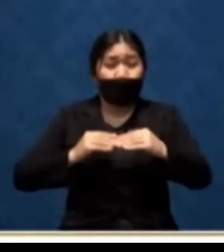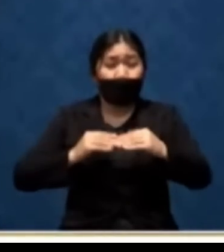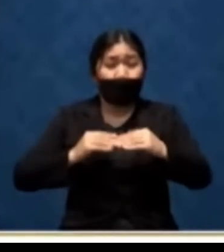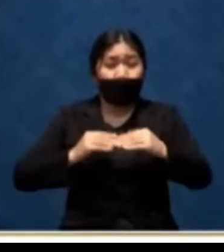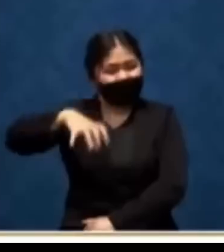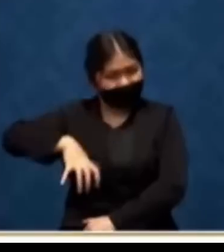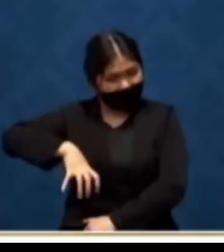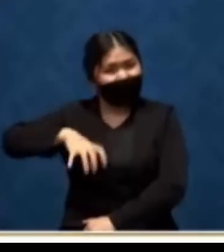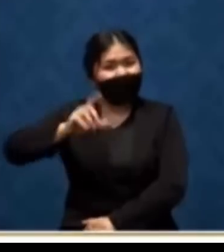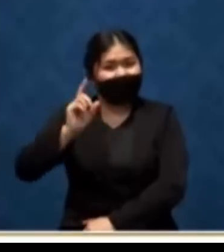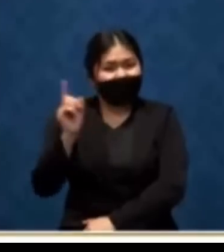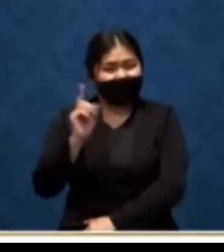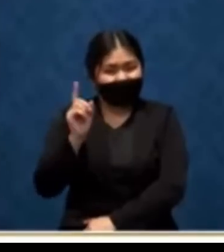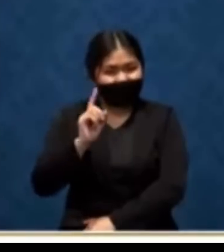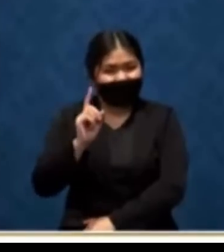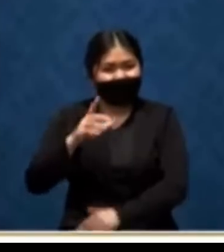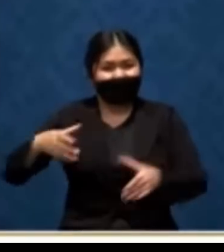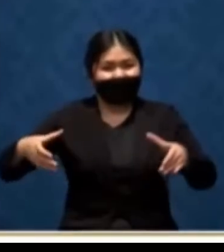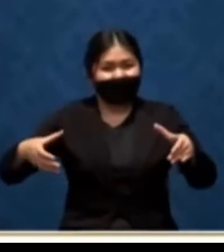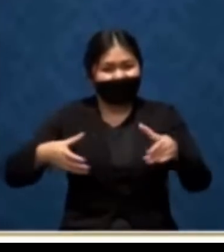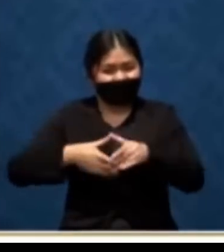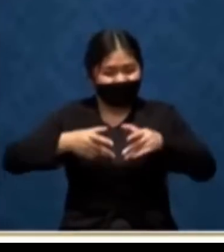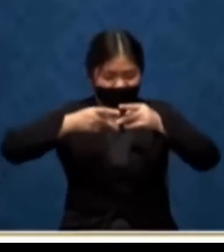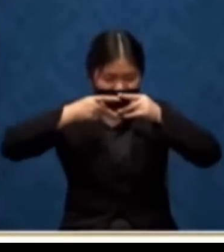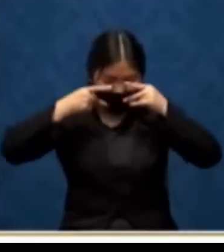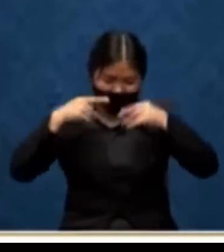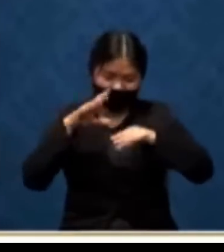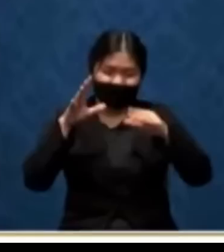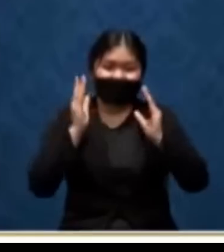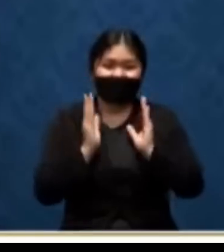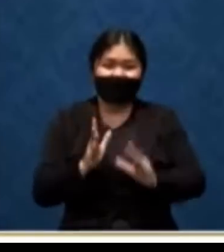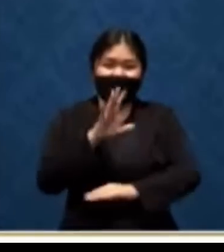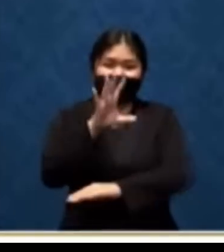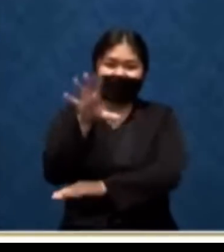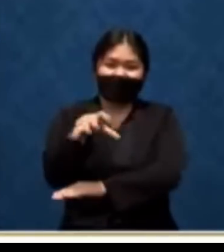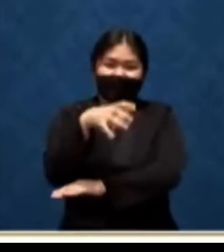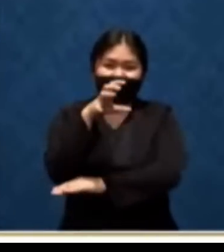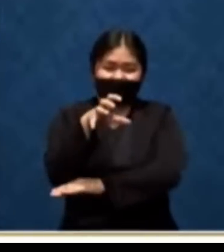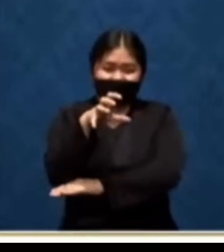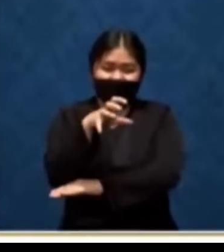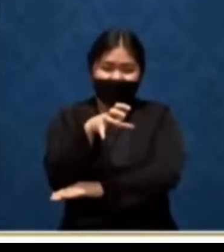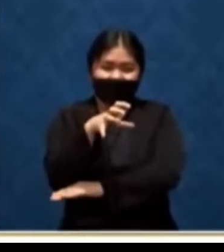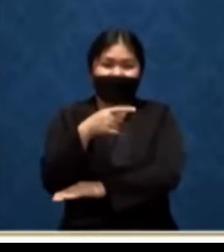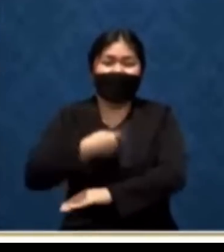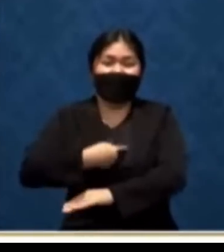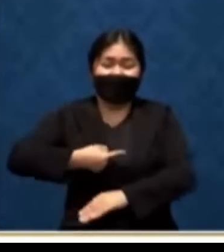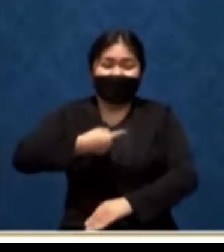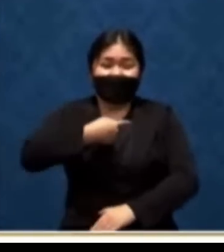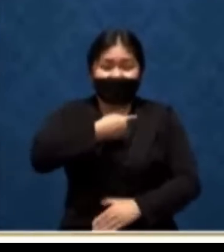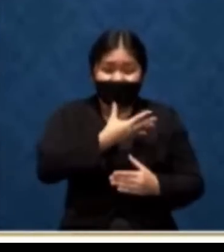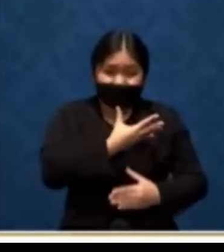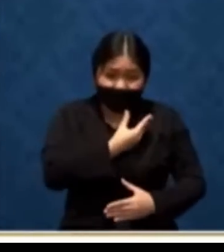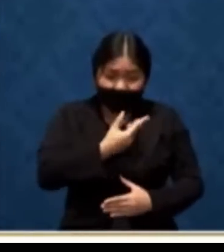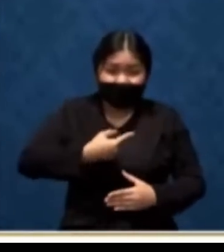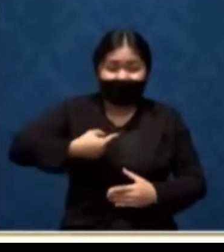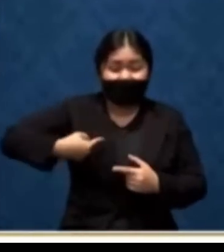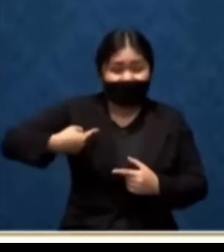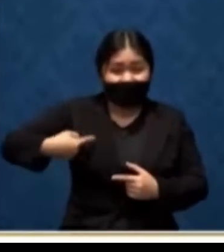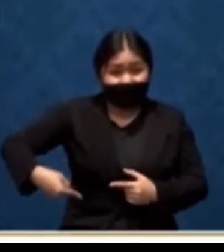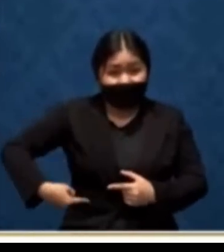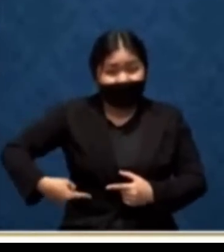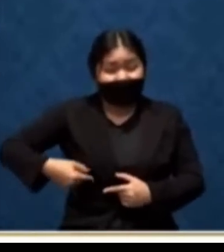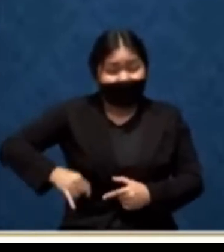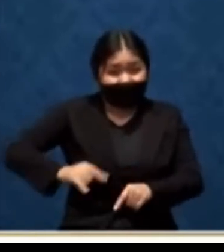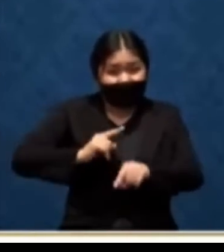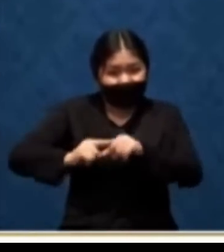านีปลายทางของกลุ่มมิจฉาชีพและการค้าอวัยวะถ้าอย่างนั้นแล้วการที่จะประสาน